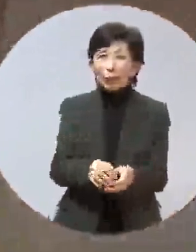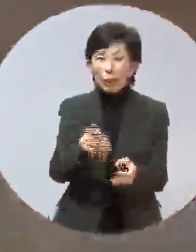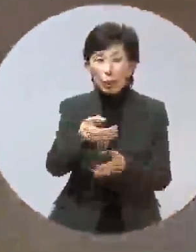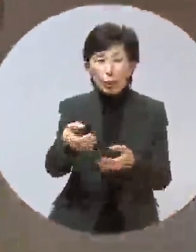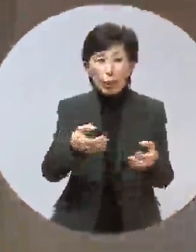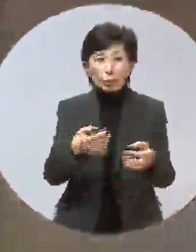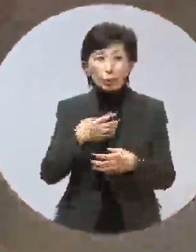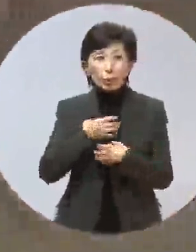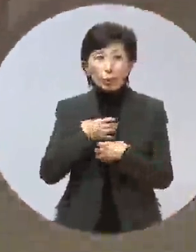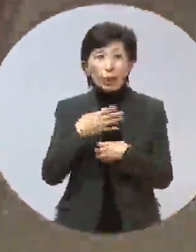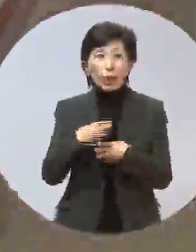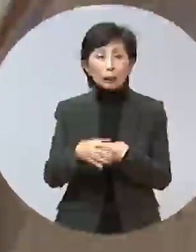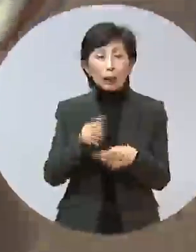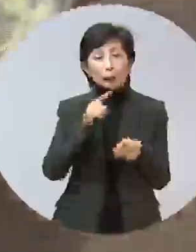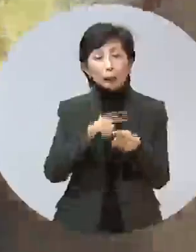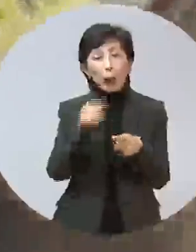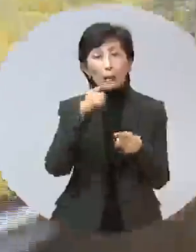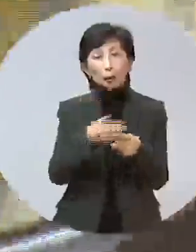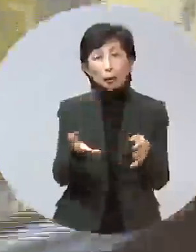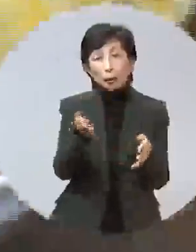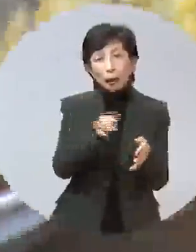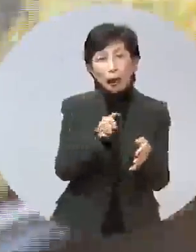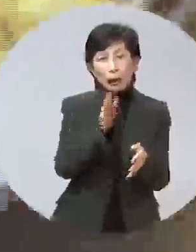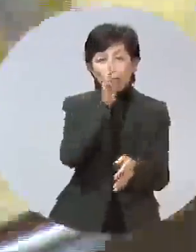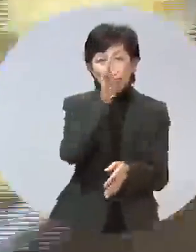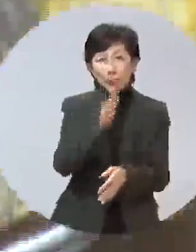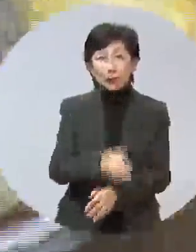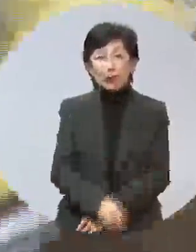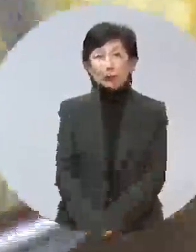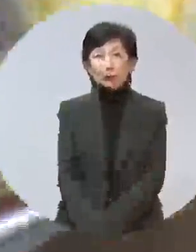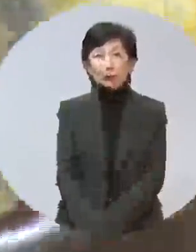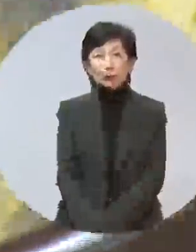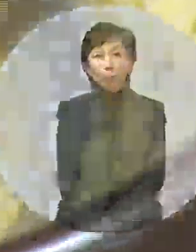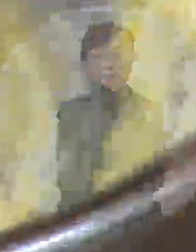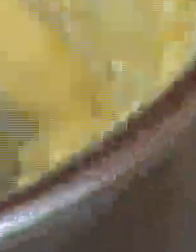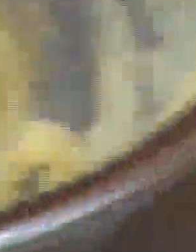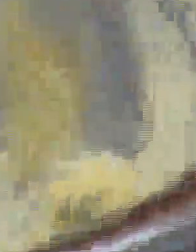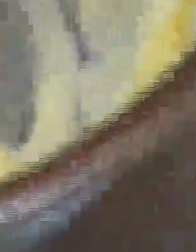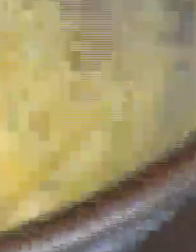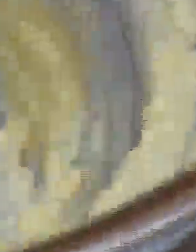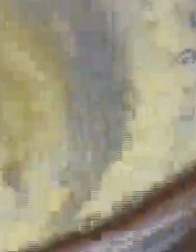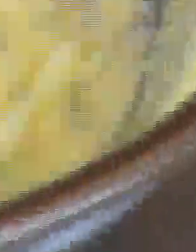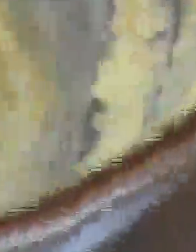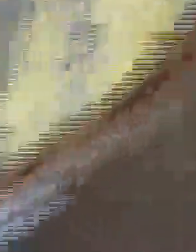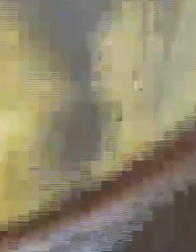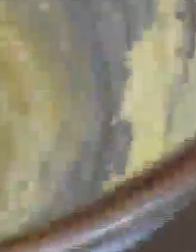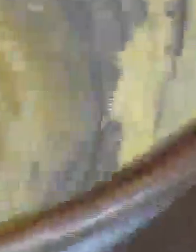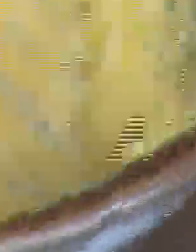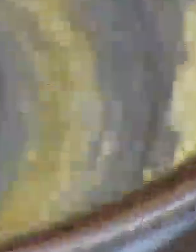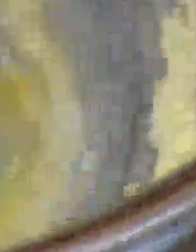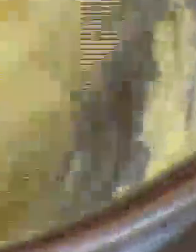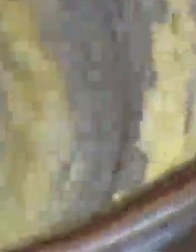しまうので少しずつ入れて混ぜていきます。はい、